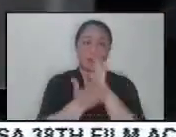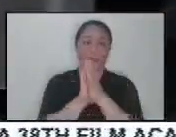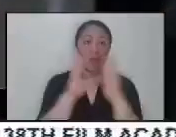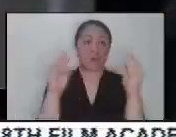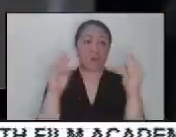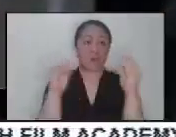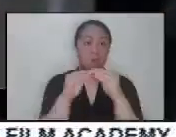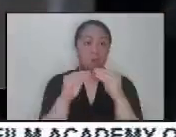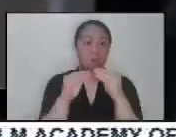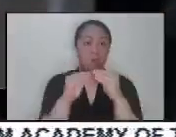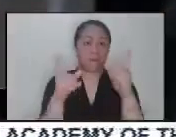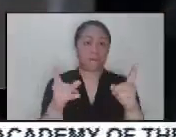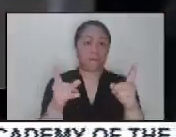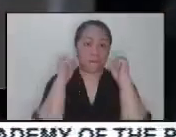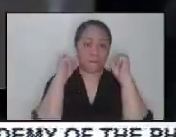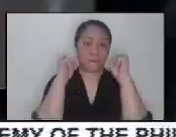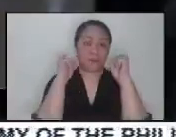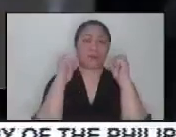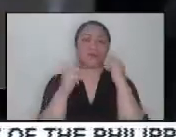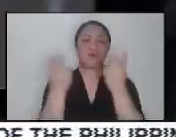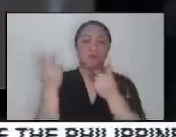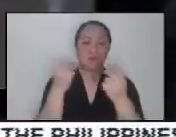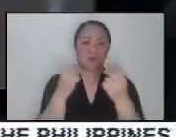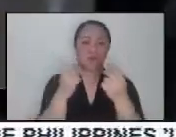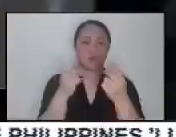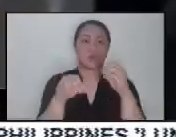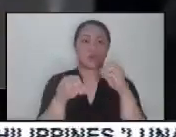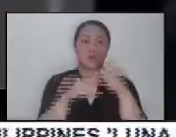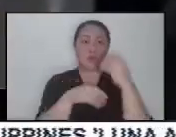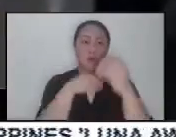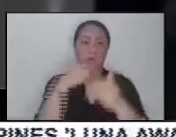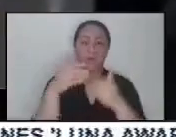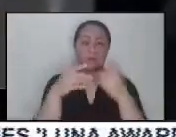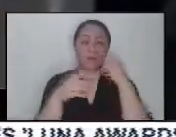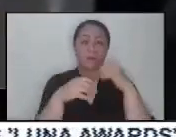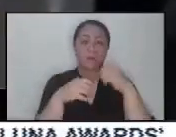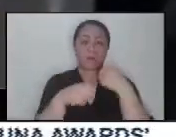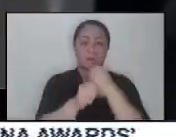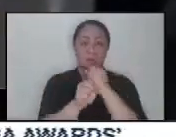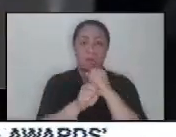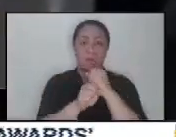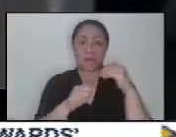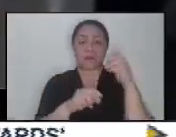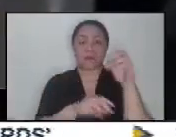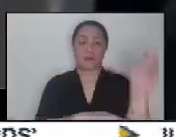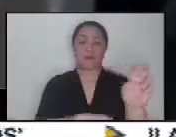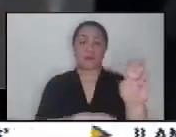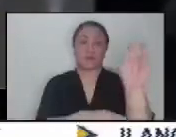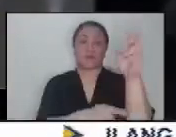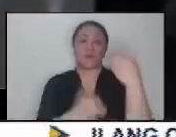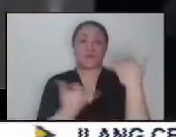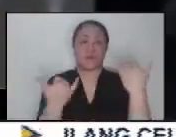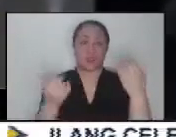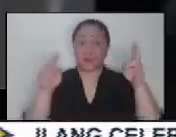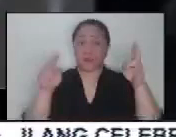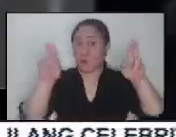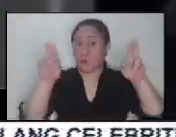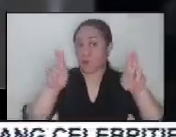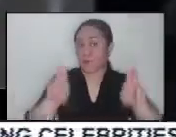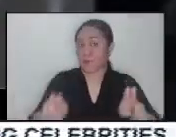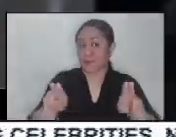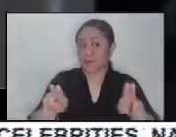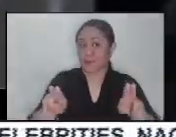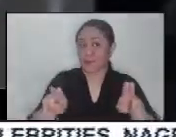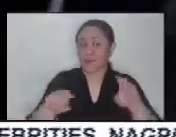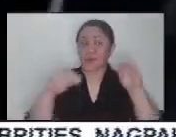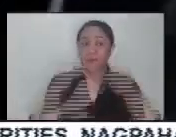kada litro po ng gasolina, habang 85 centavos naman sa diesel. Ang oil price hike ay sabay-sabay na ipinatupad po ng clean